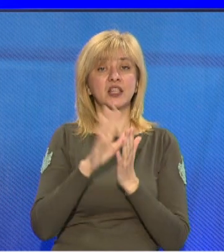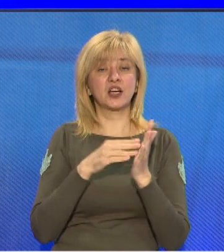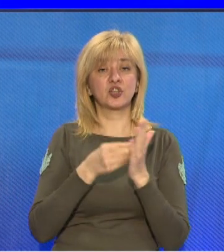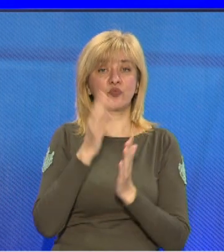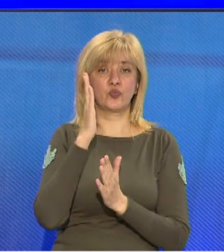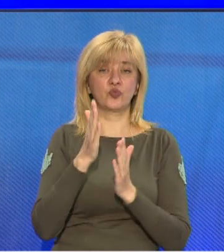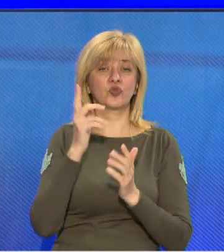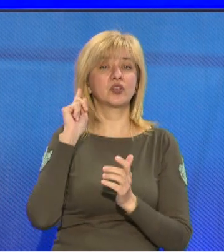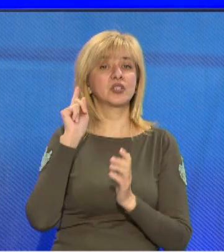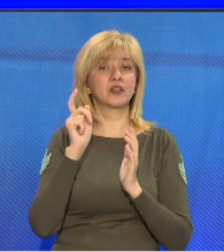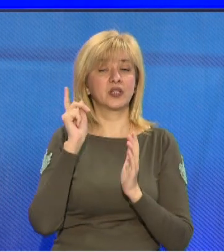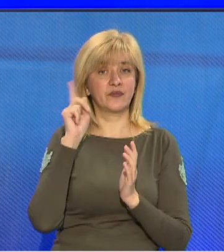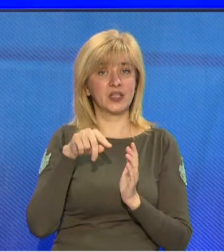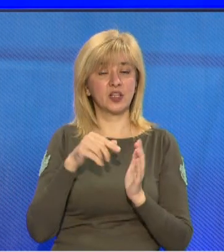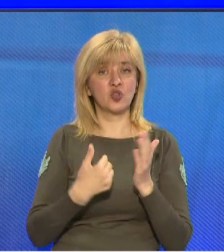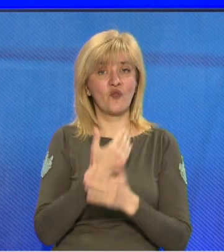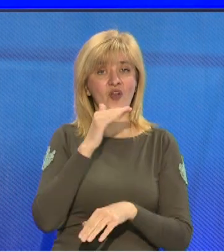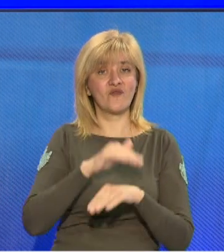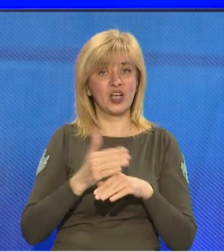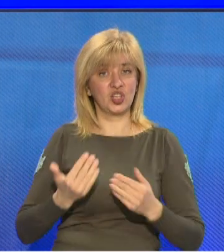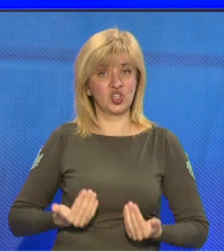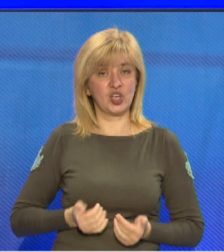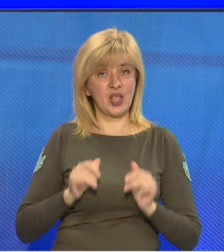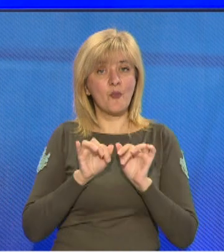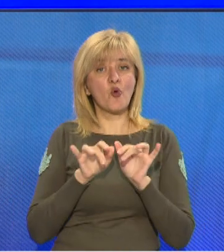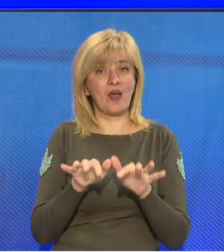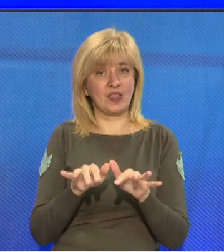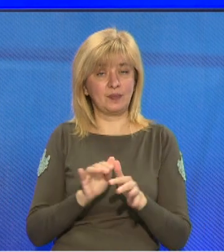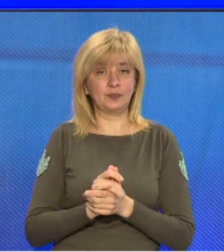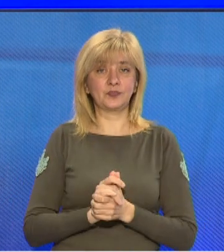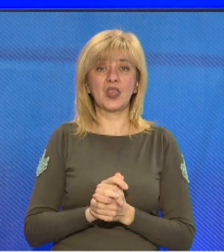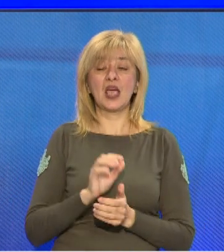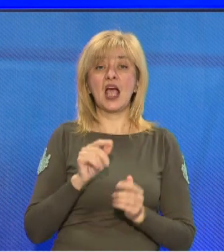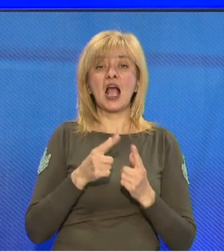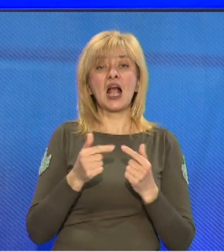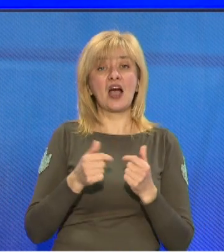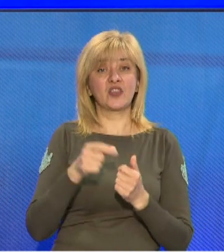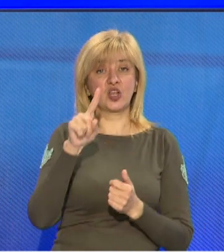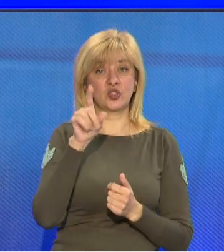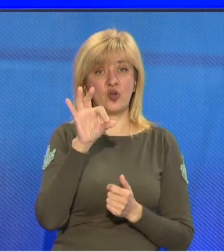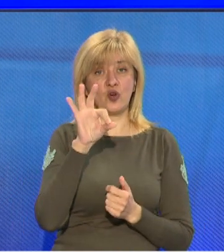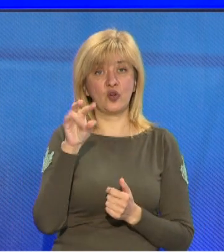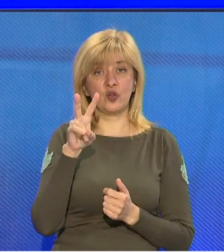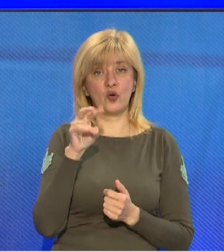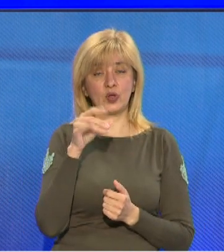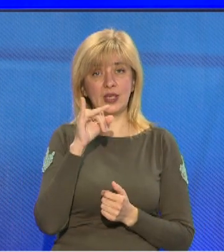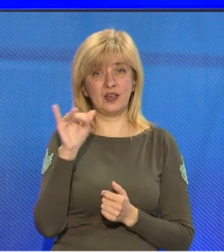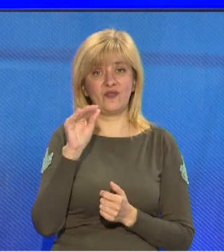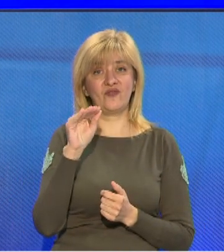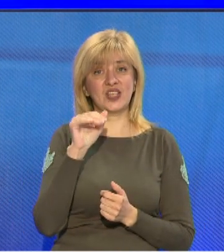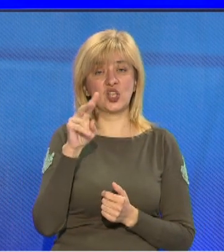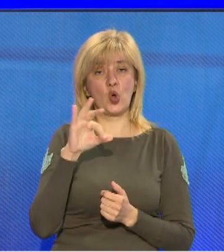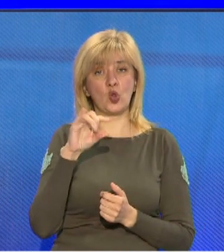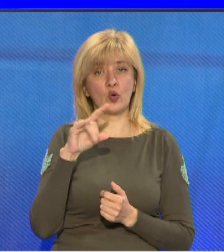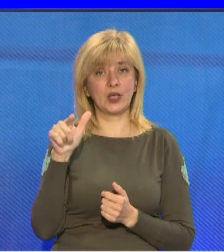новыя факты з жыцця гэтых насякомых. Справа ў тым, што на кафедры заалогіі і фізіялогіі чалавека і жывёл факультэта